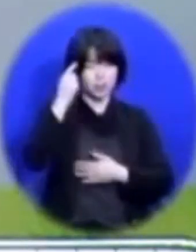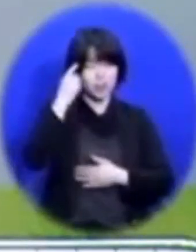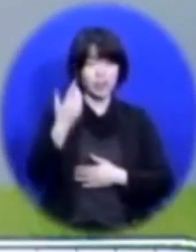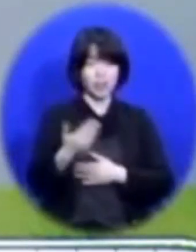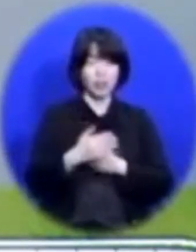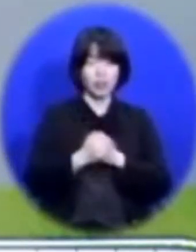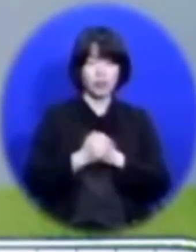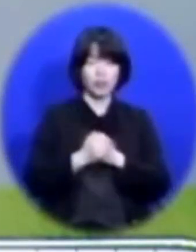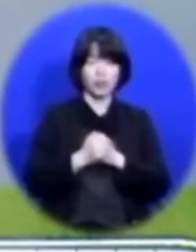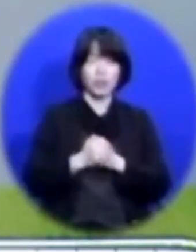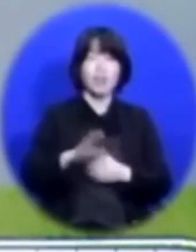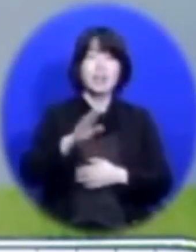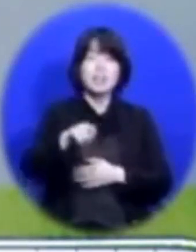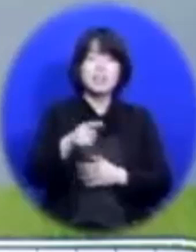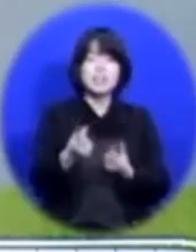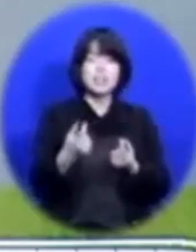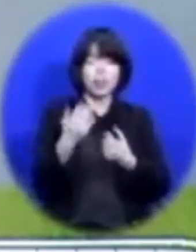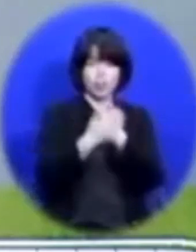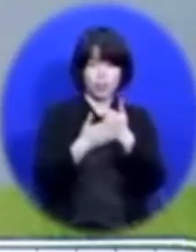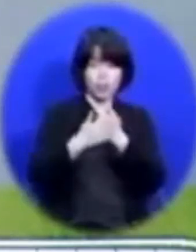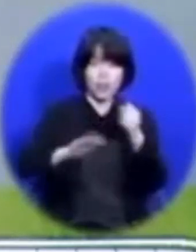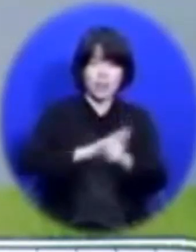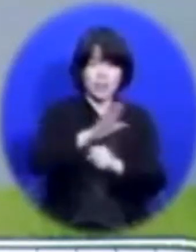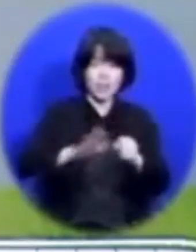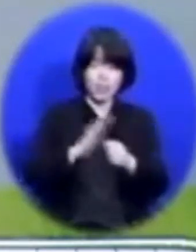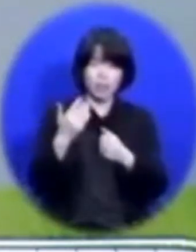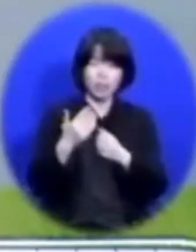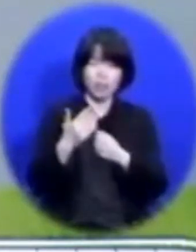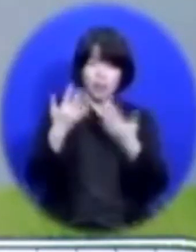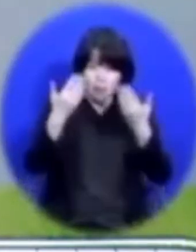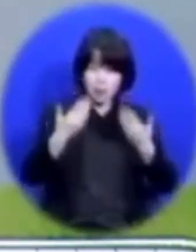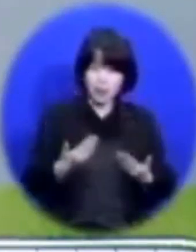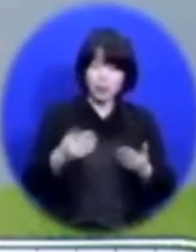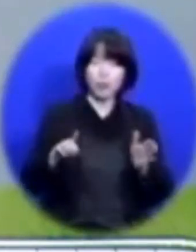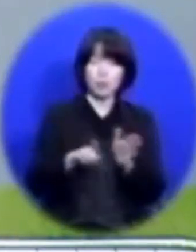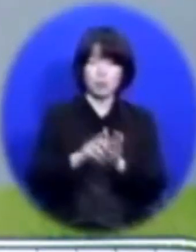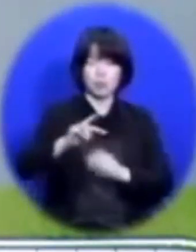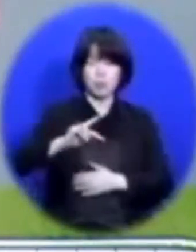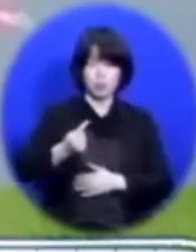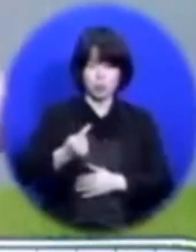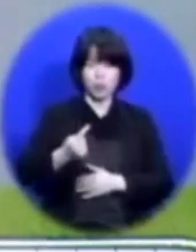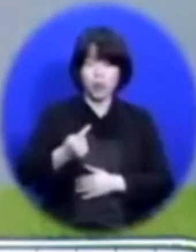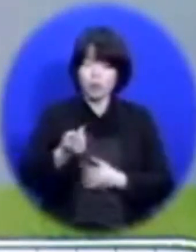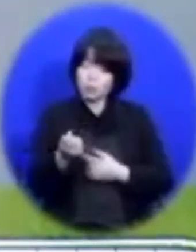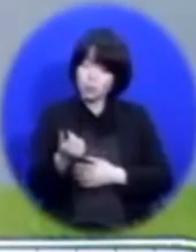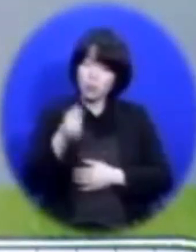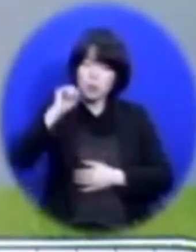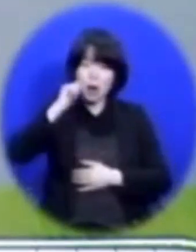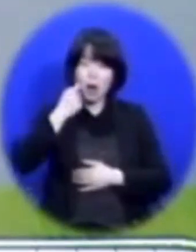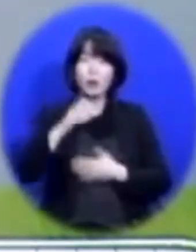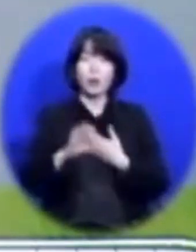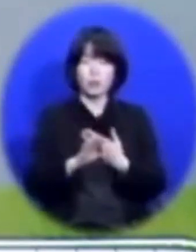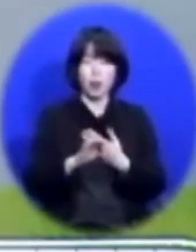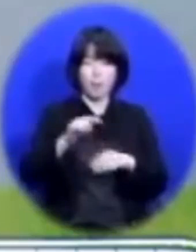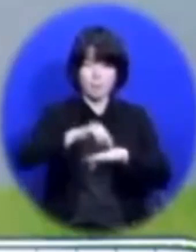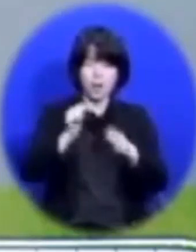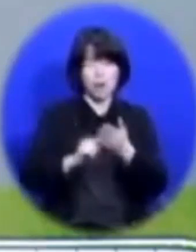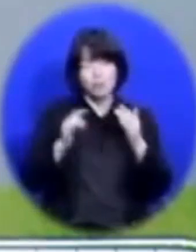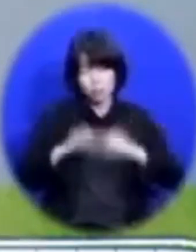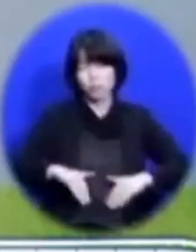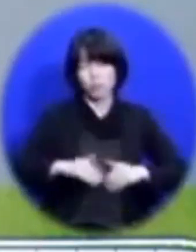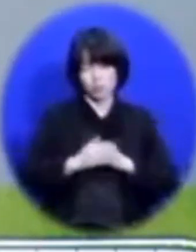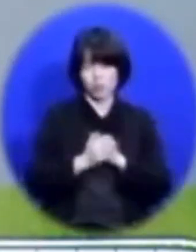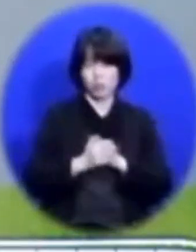당신이 그러한은혜 와사랑을받았다고믿으면서도마음이무너지고, 삶